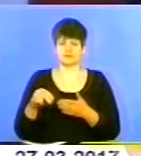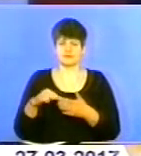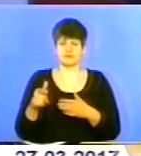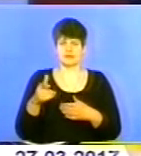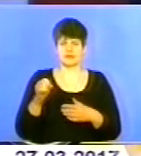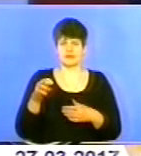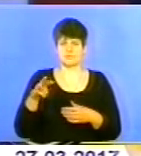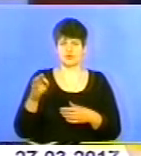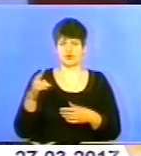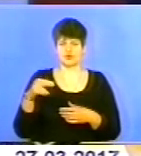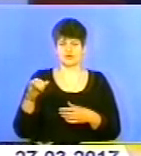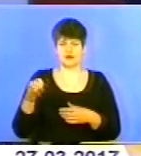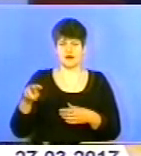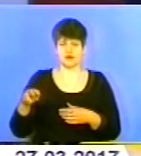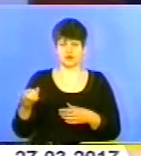гемодіалізу, і